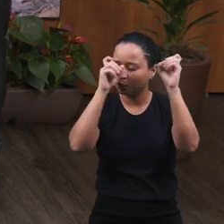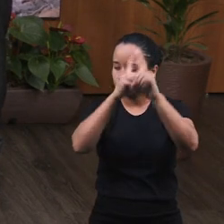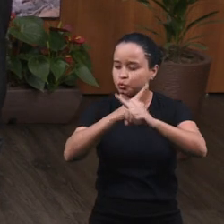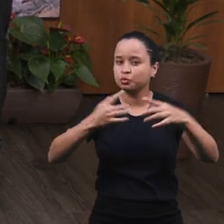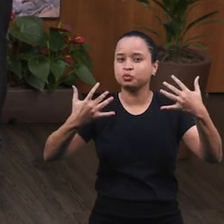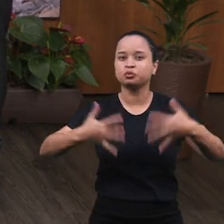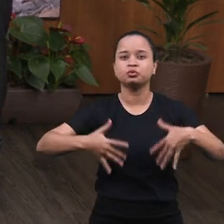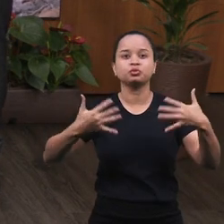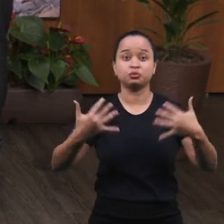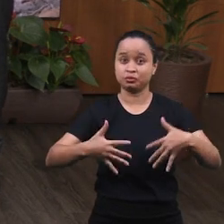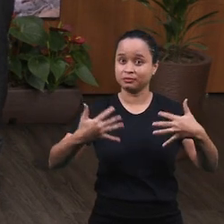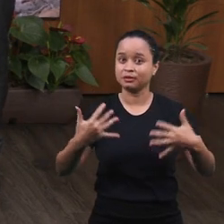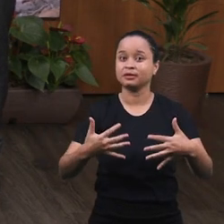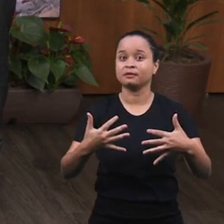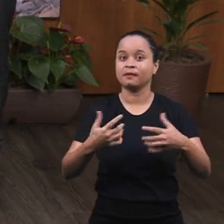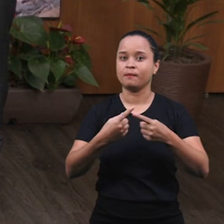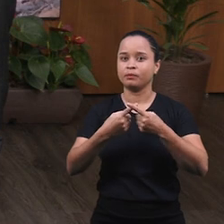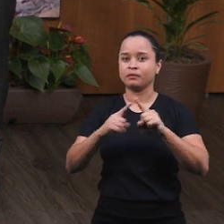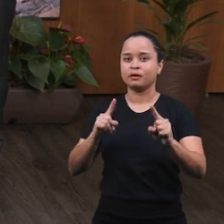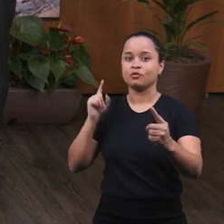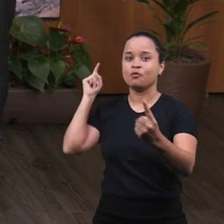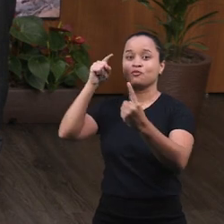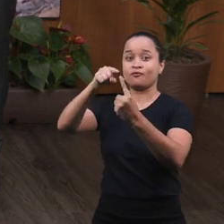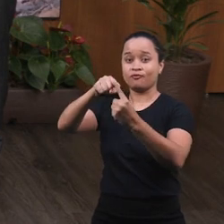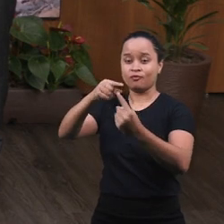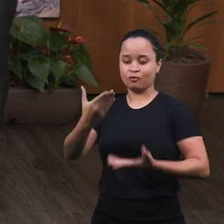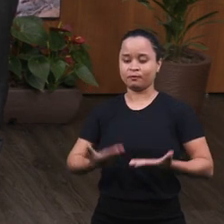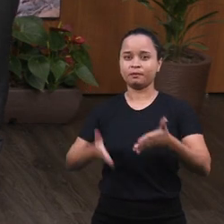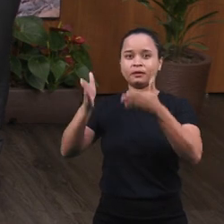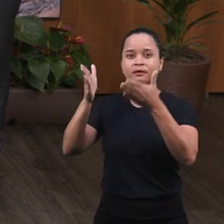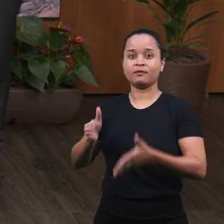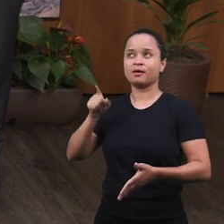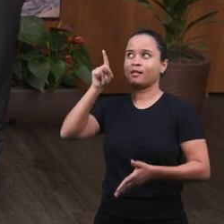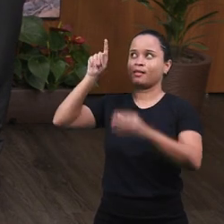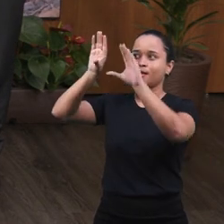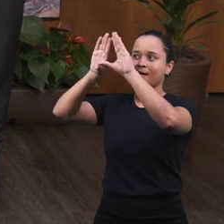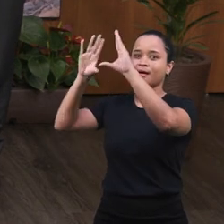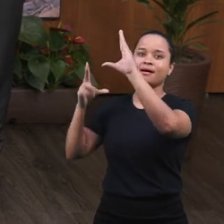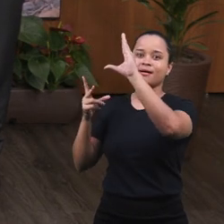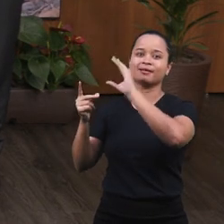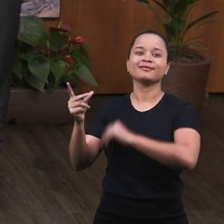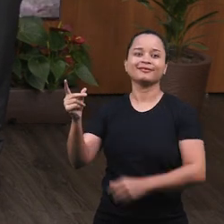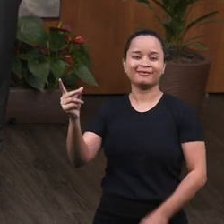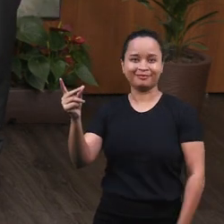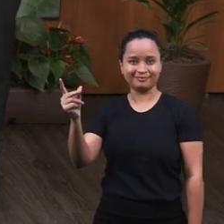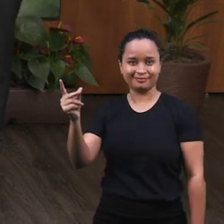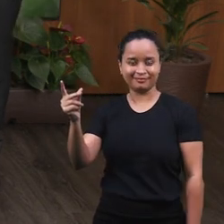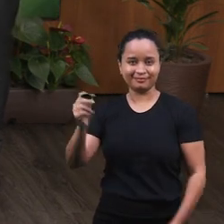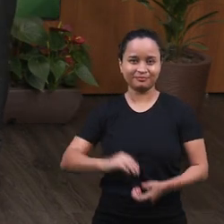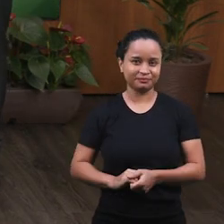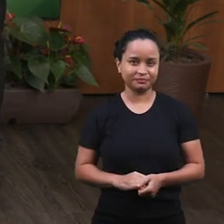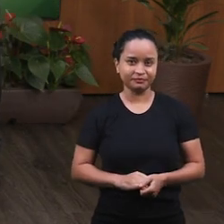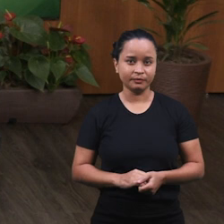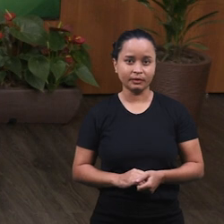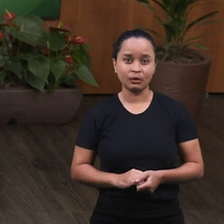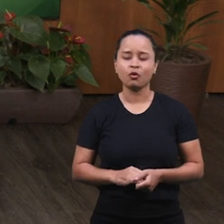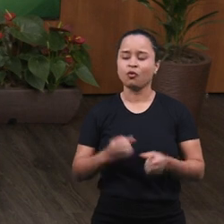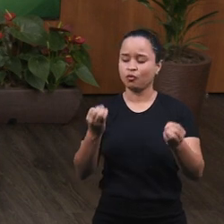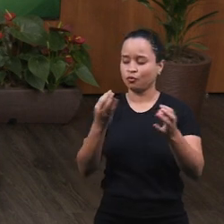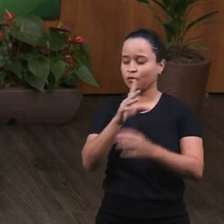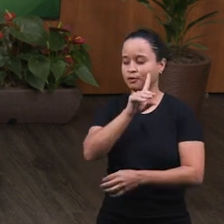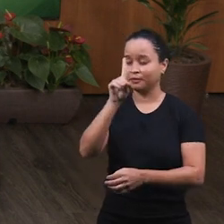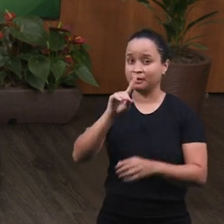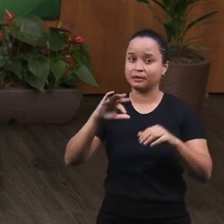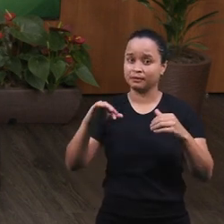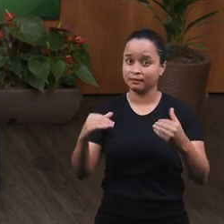sa destination est Canaan céleste. Gloire à Dieu. Béni soit le Seigneur. C'est-à-dire, le